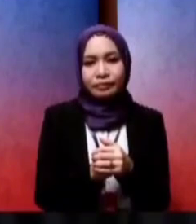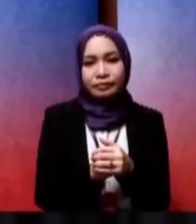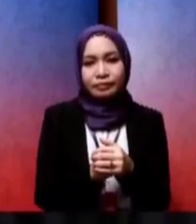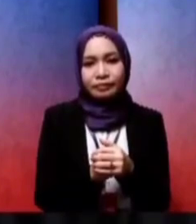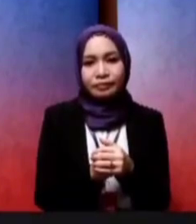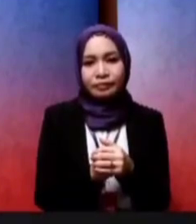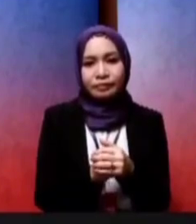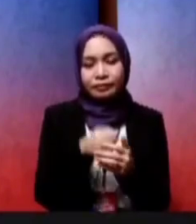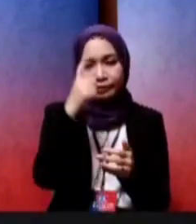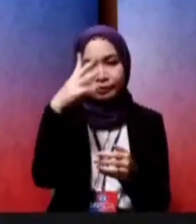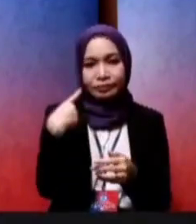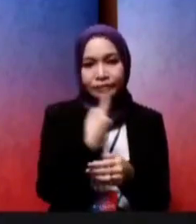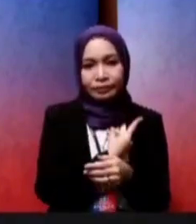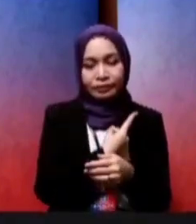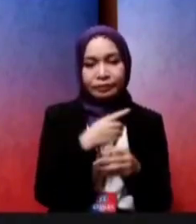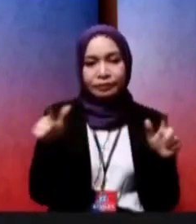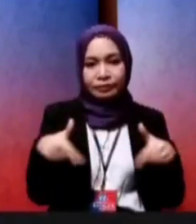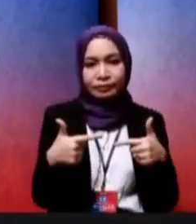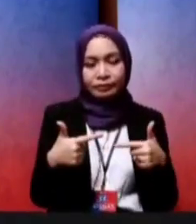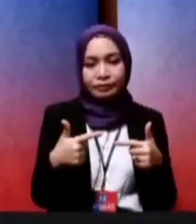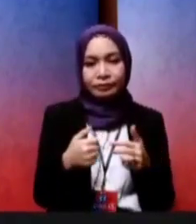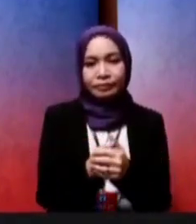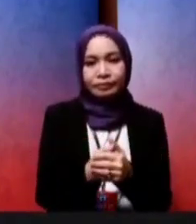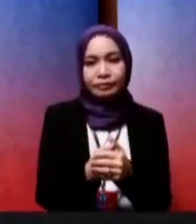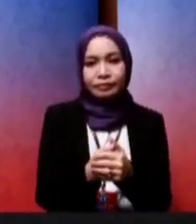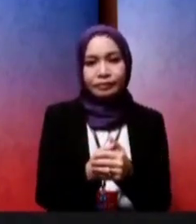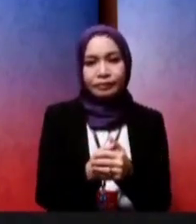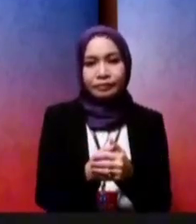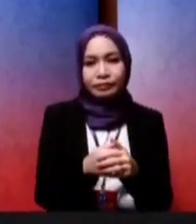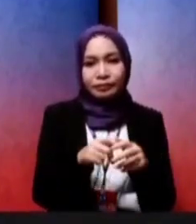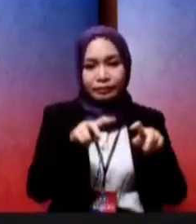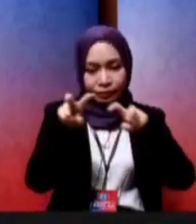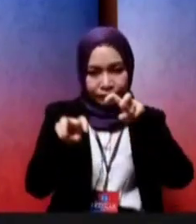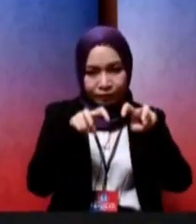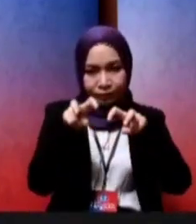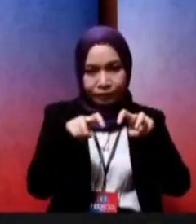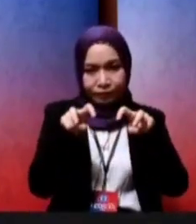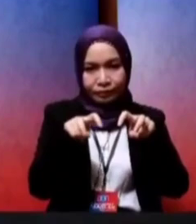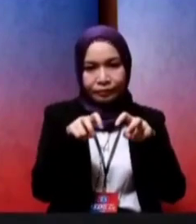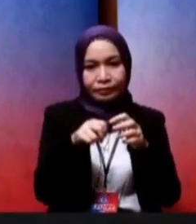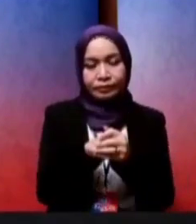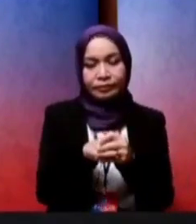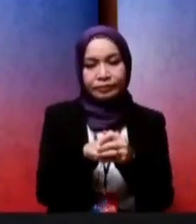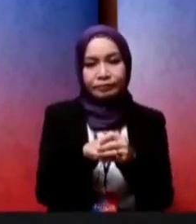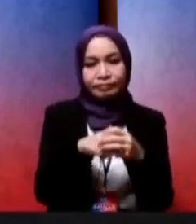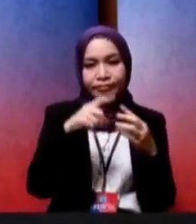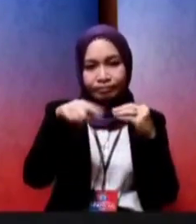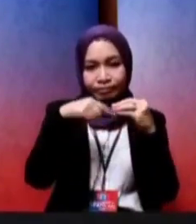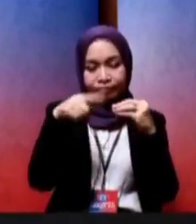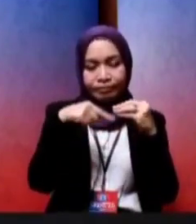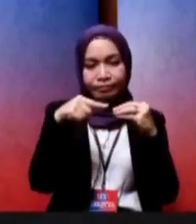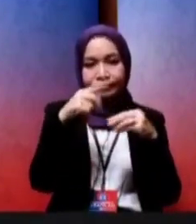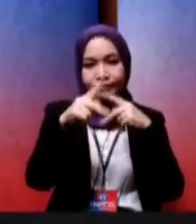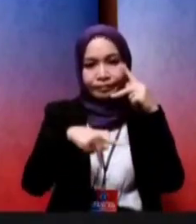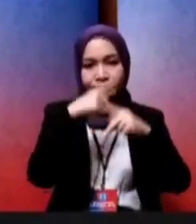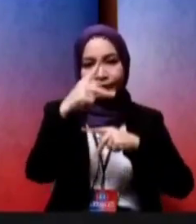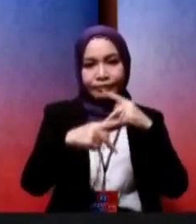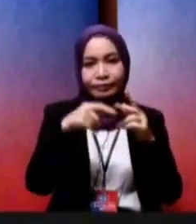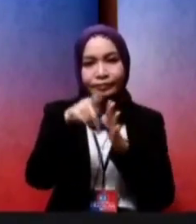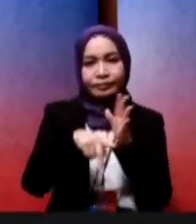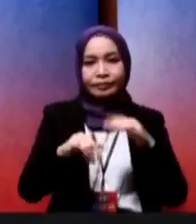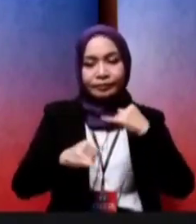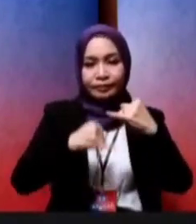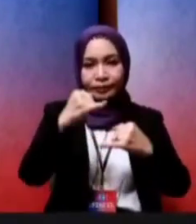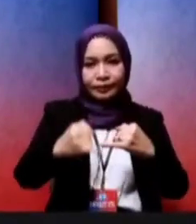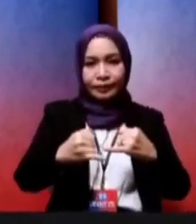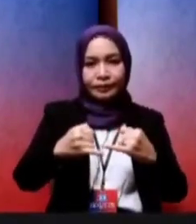melakukan postmotem postmortem tentang proses perjalanan pilihan Raya baru-baru